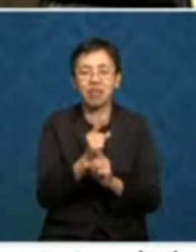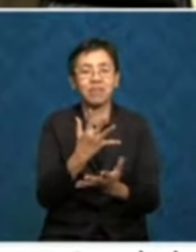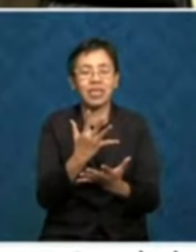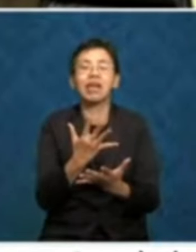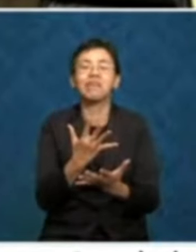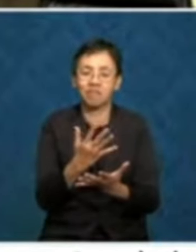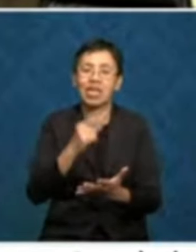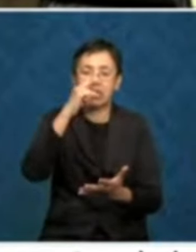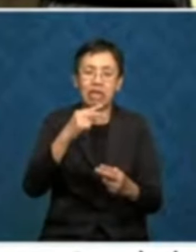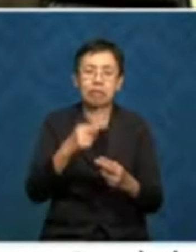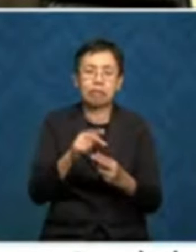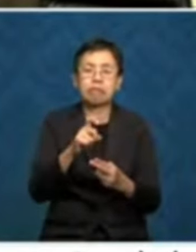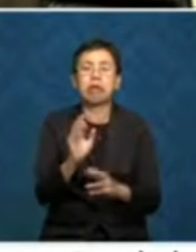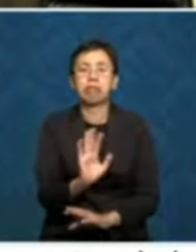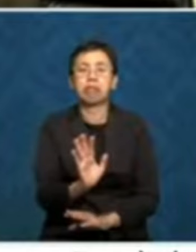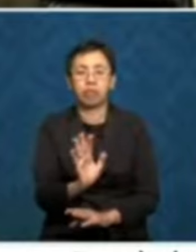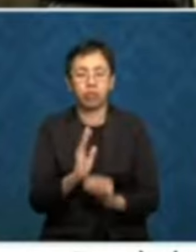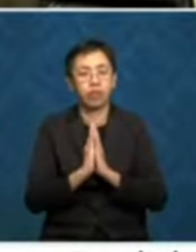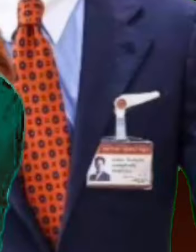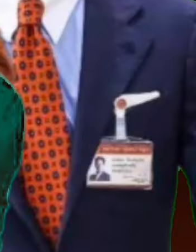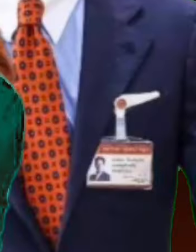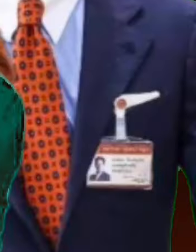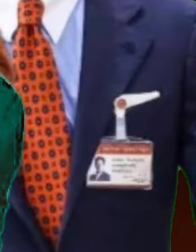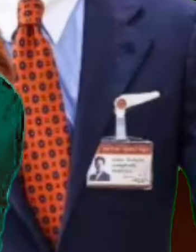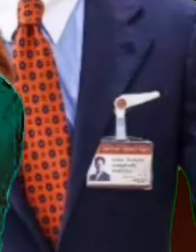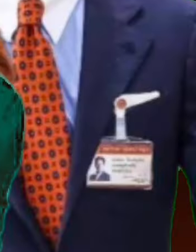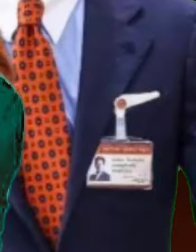เสียหายอย่างประเมินค่าไม่ได้นะครับขอบคุณครับท่านประธาน